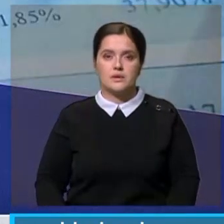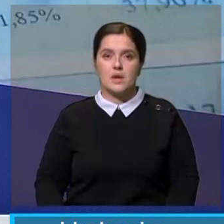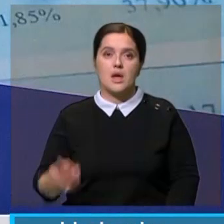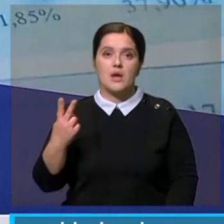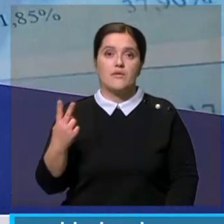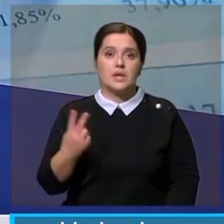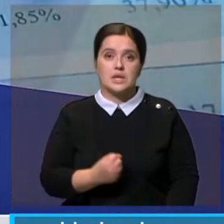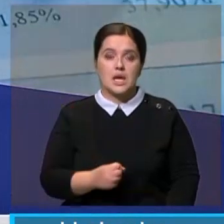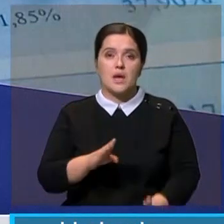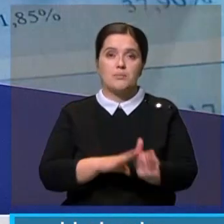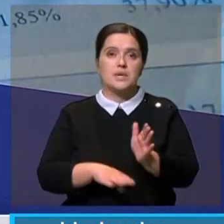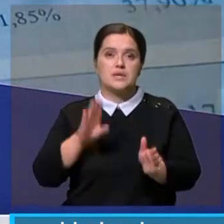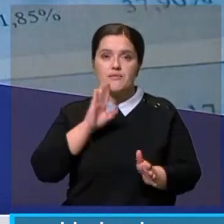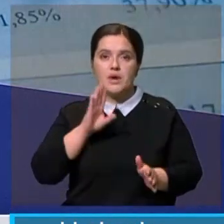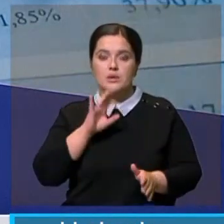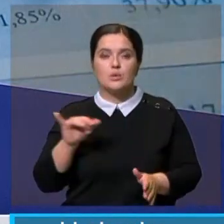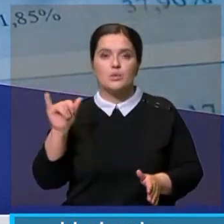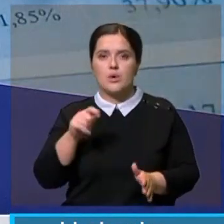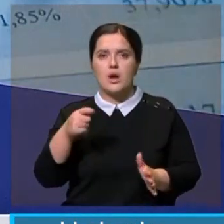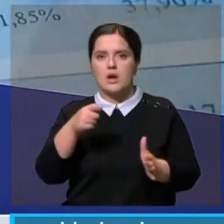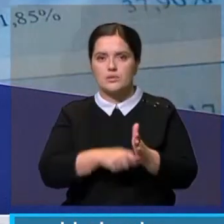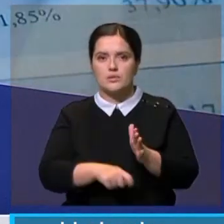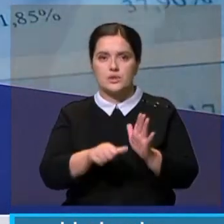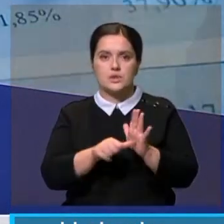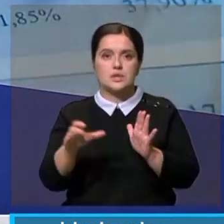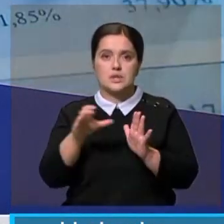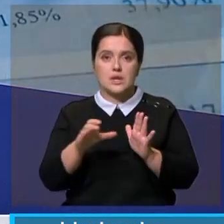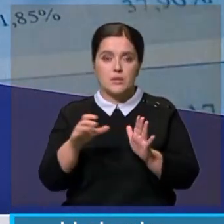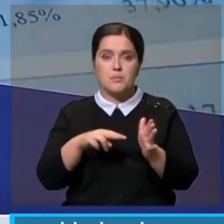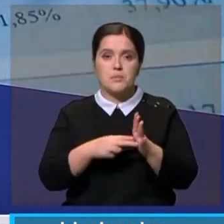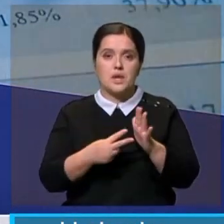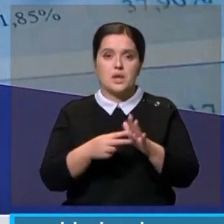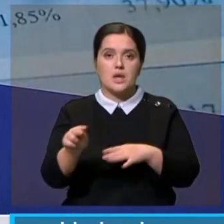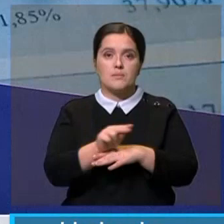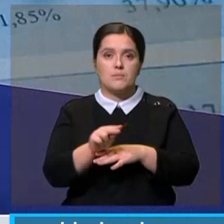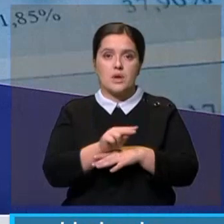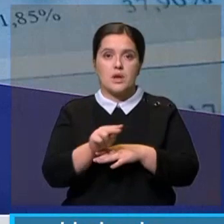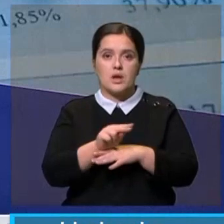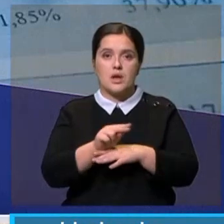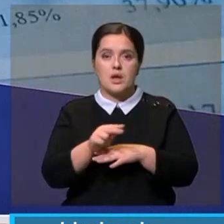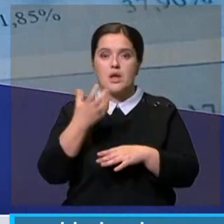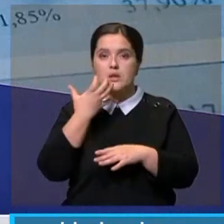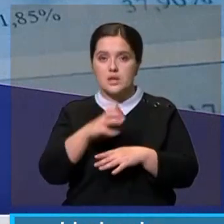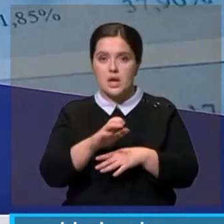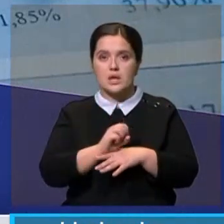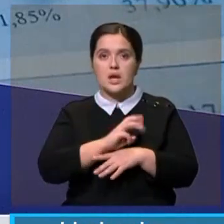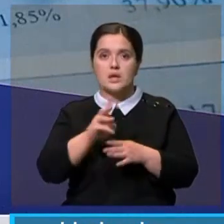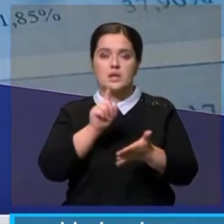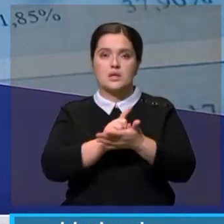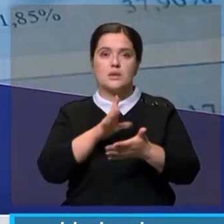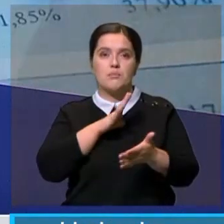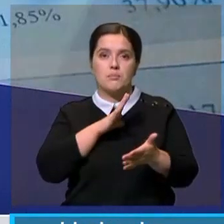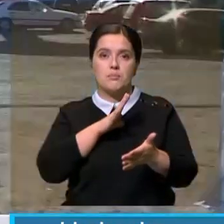Почти две недели без горячей воды живут уральцы. Отключили ее 6 сентября для проведения плановых ремонтных работ на магистральных сетях.